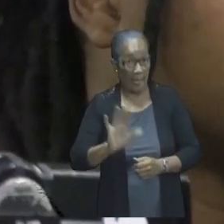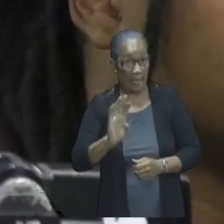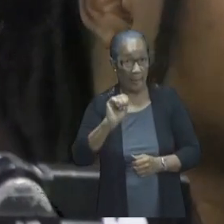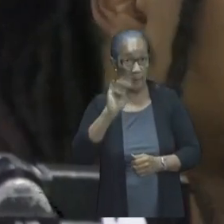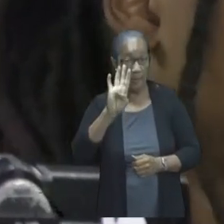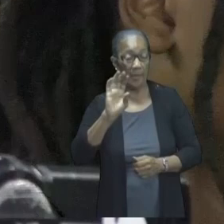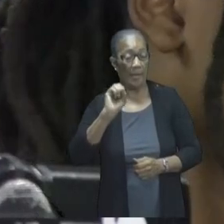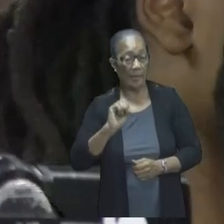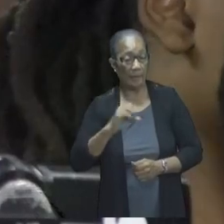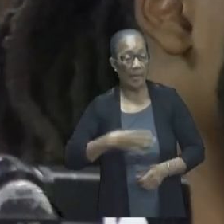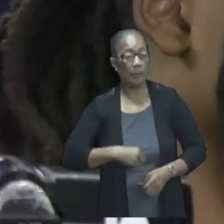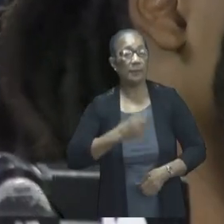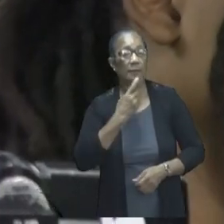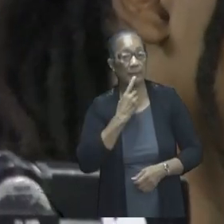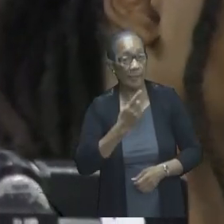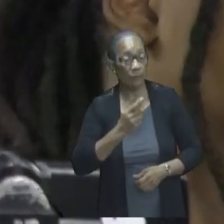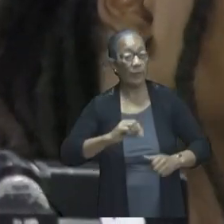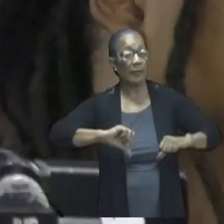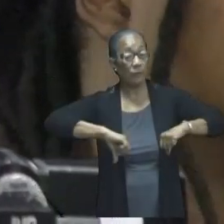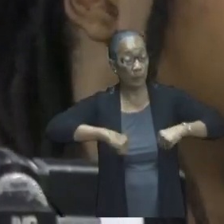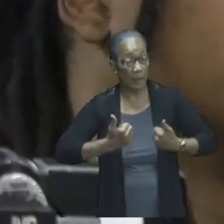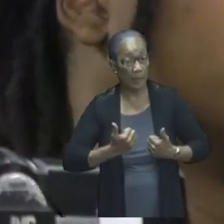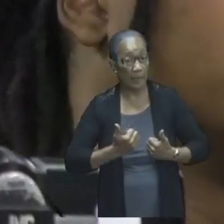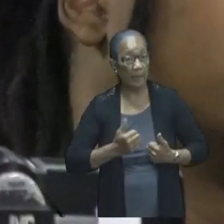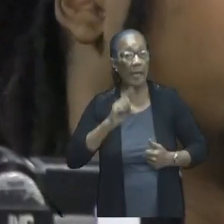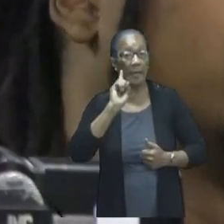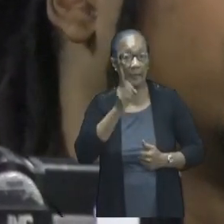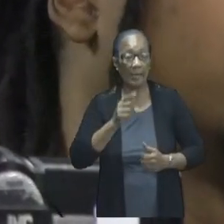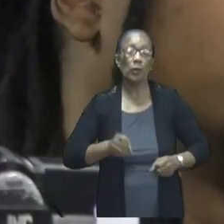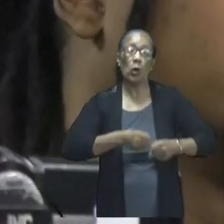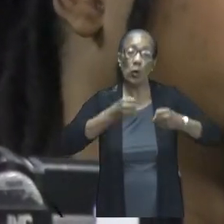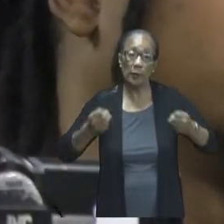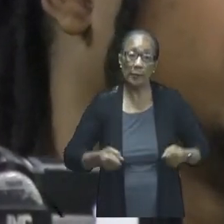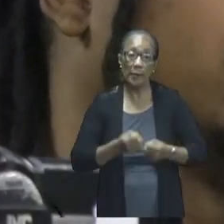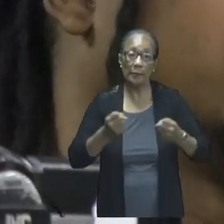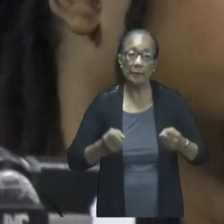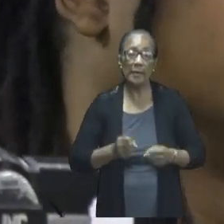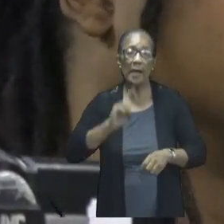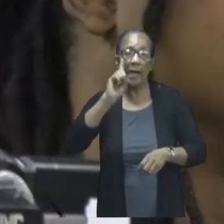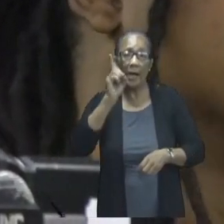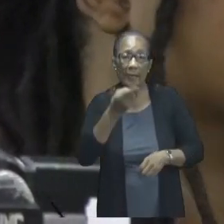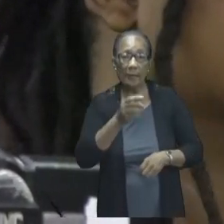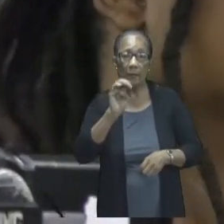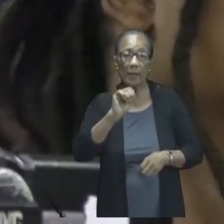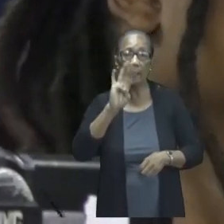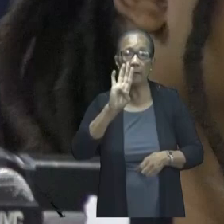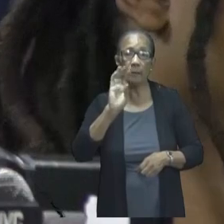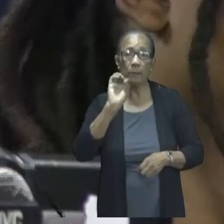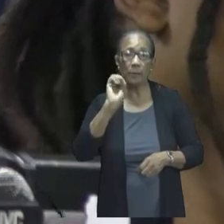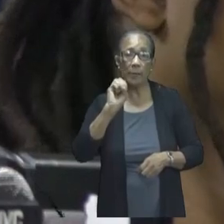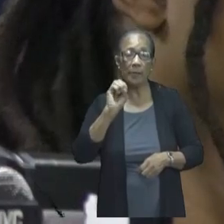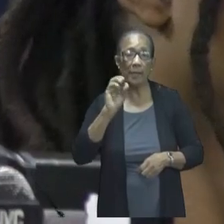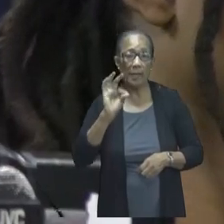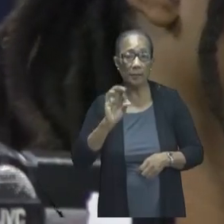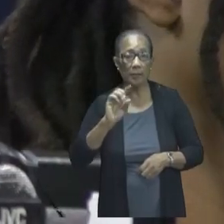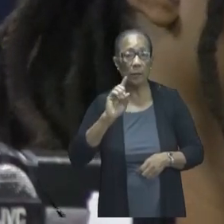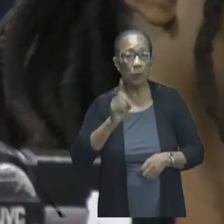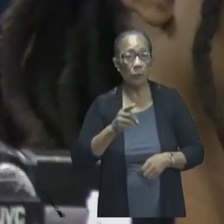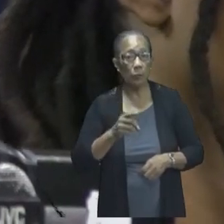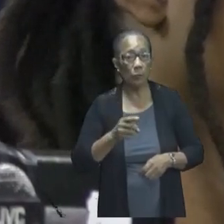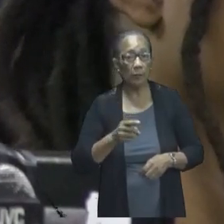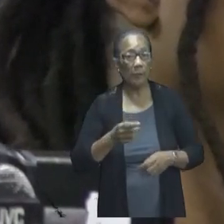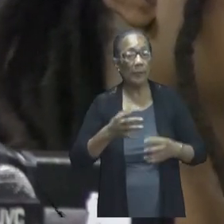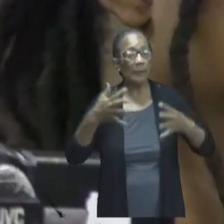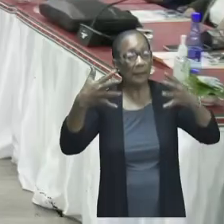was aantreden gezegd namelijk dat er drie organisatie moet plaatsvinden libië elk apparaat daarop bedrijven wat moet transparanter dan